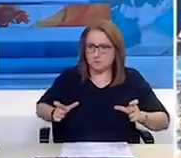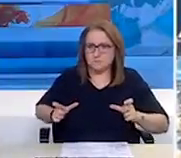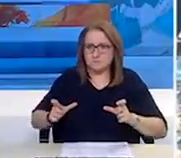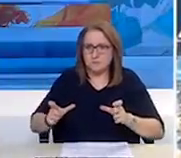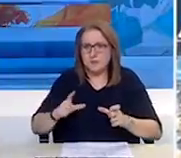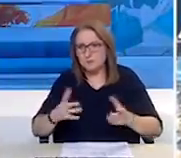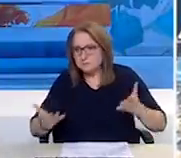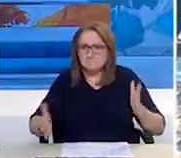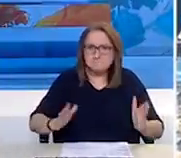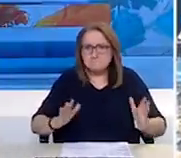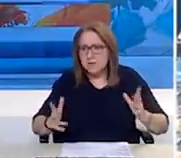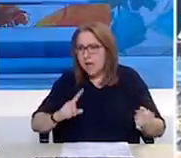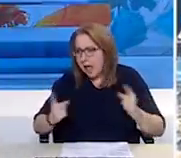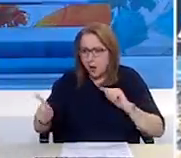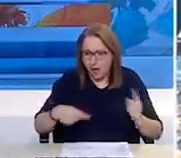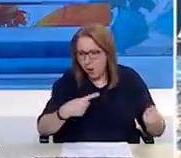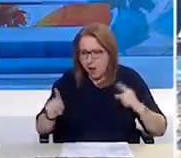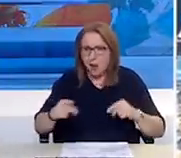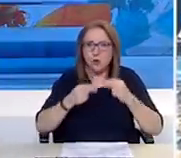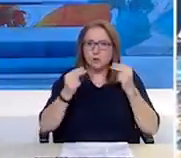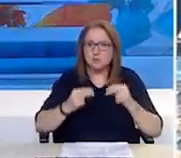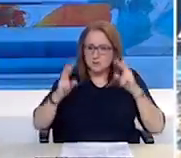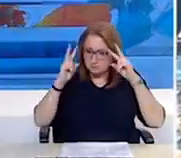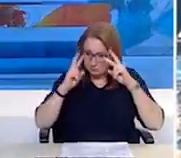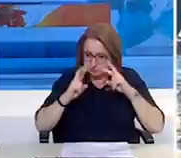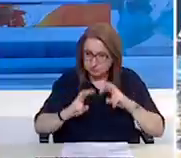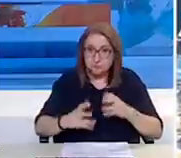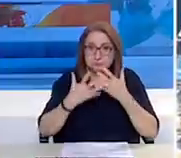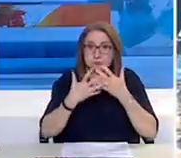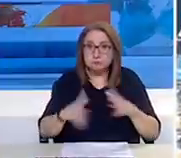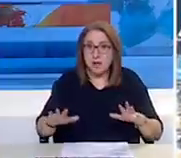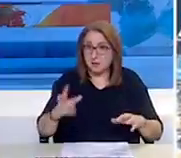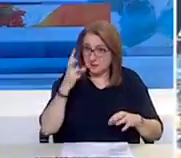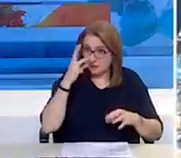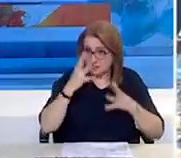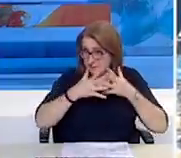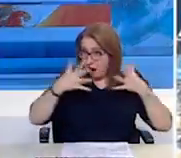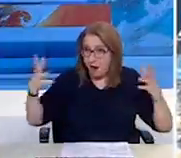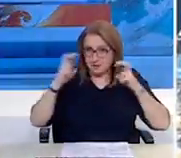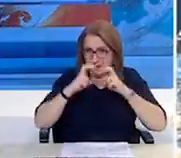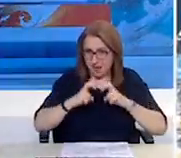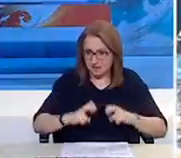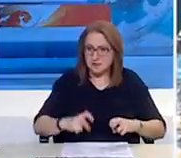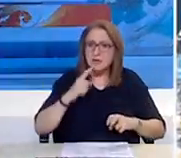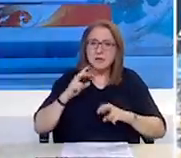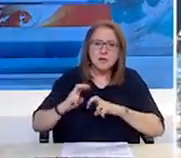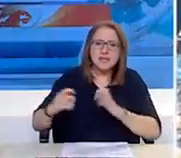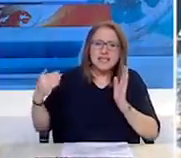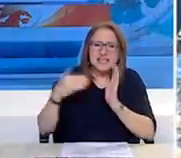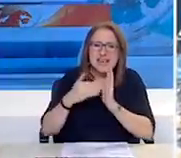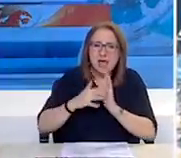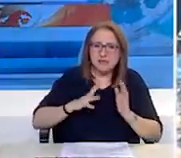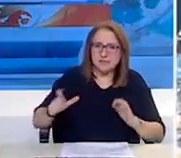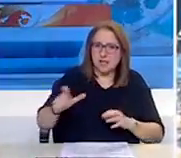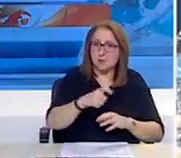Έτσι, περιμέναμε τα αποτελέσματα μελετών, όπως οι μελέτες αυτές, οι οποίες αφορούσαν χιλιάδες άτομα που έπαιρναν ή όχι τα φάρμακα αυτά, και